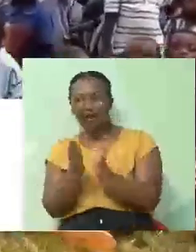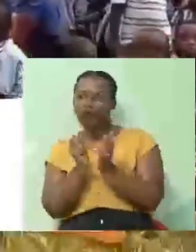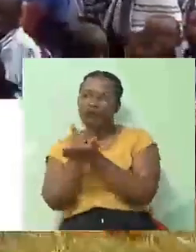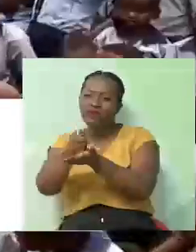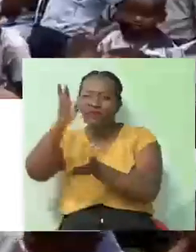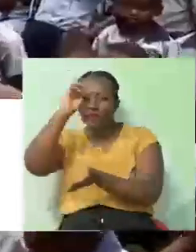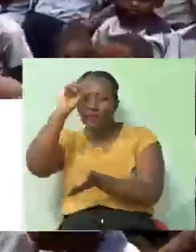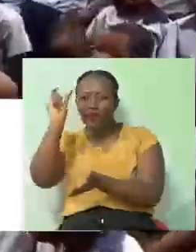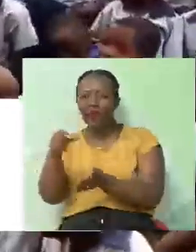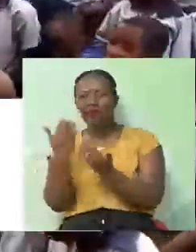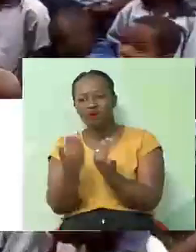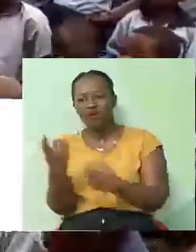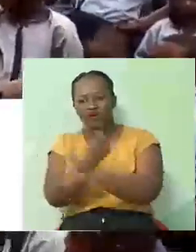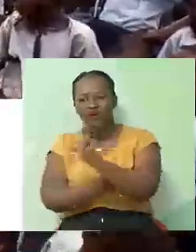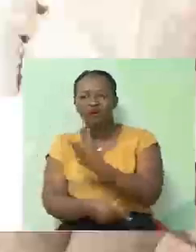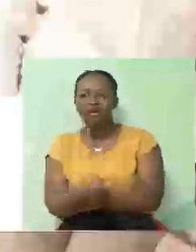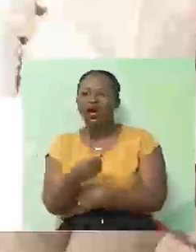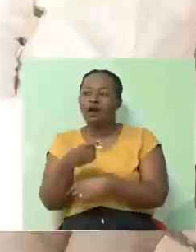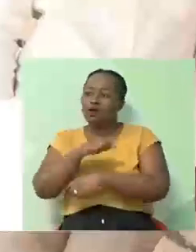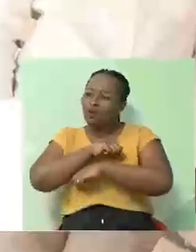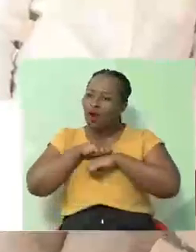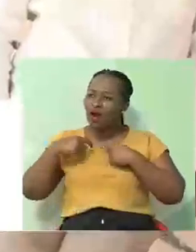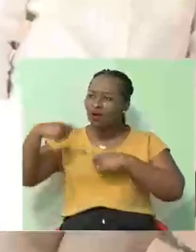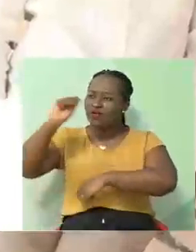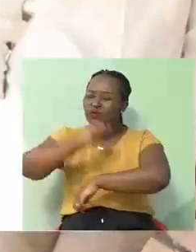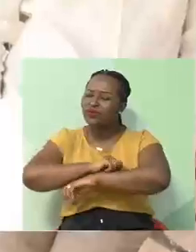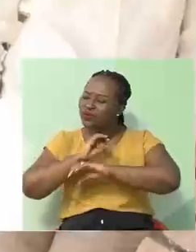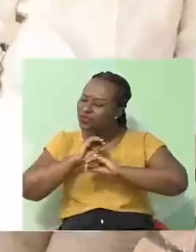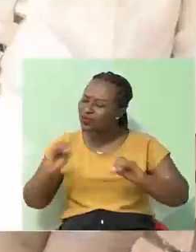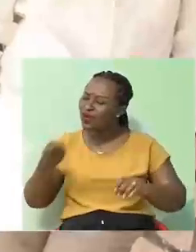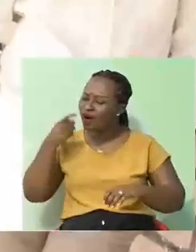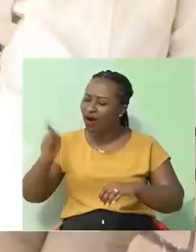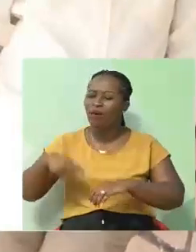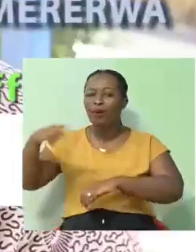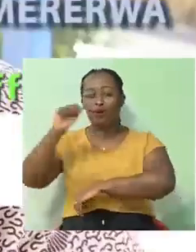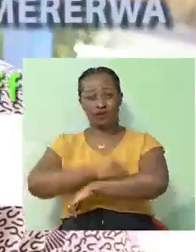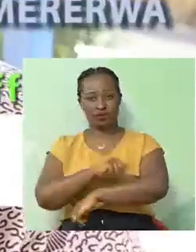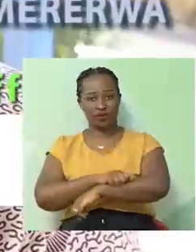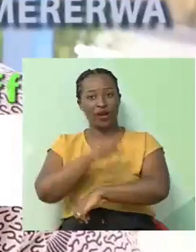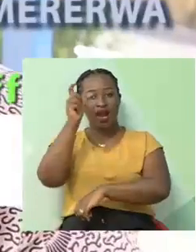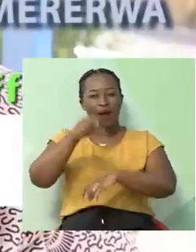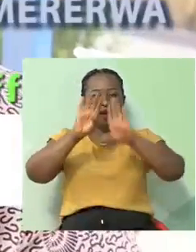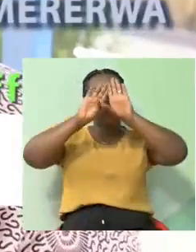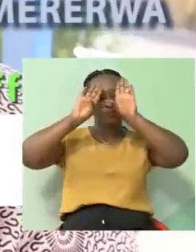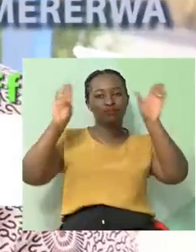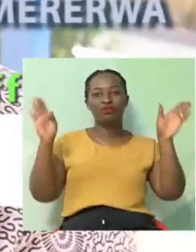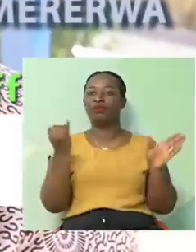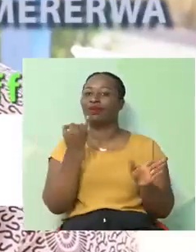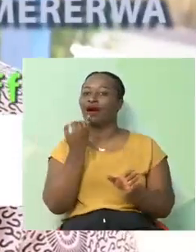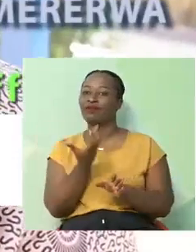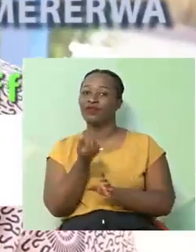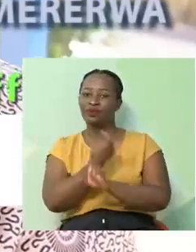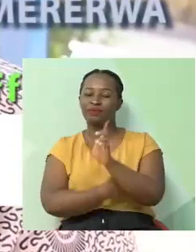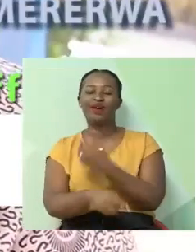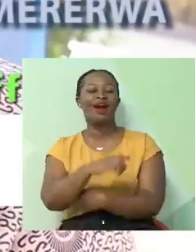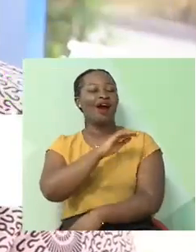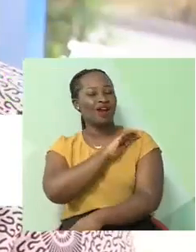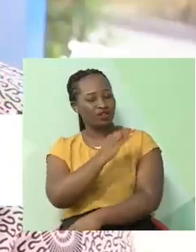ibiganiro byibutsa abantu bose ko umwana ufite ubumuga atagomba kubuzwa uburenganzira bwe bwo kugana ishuri kugira ngo yumve ko umwana ufite ubumuga